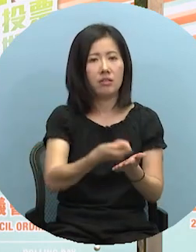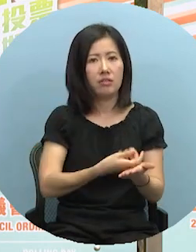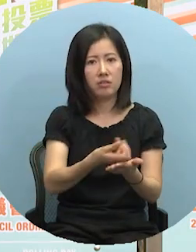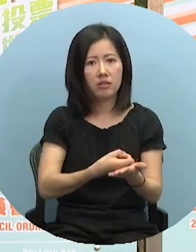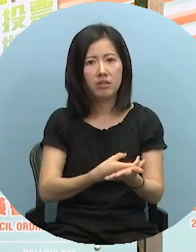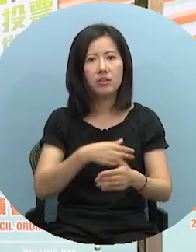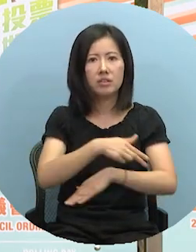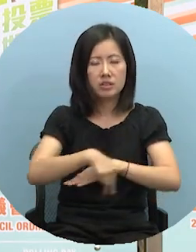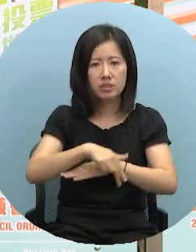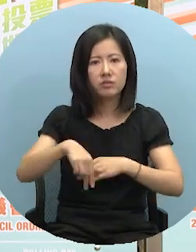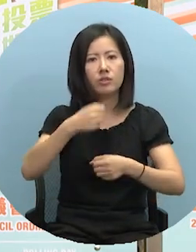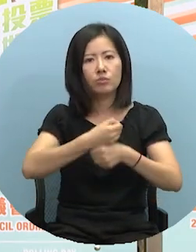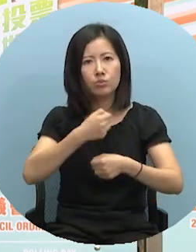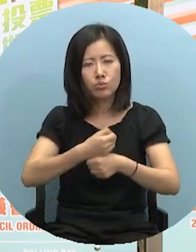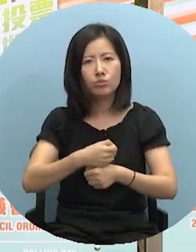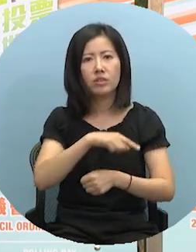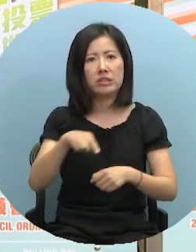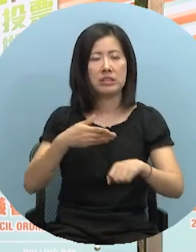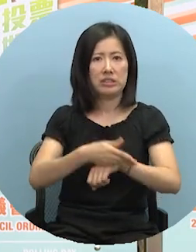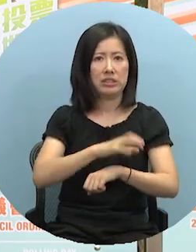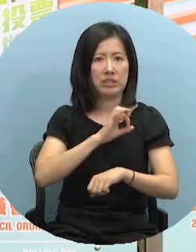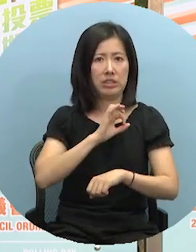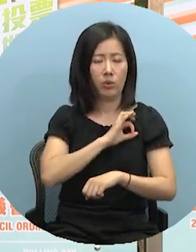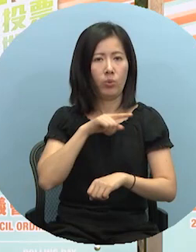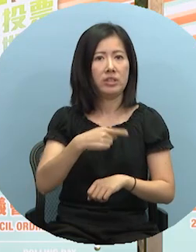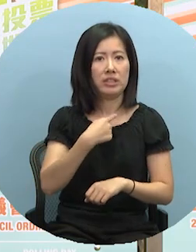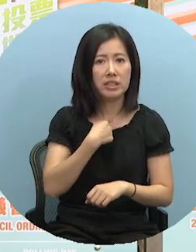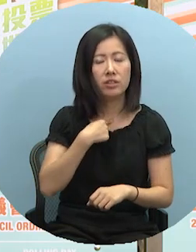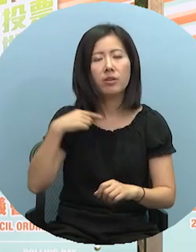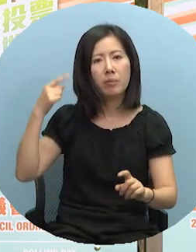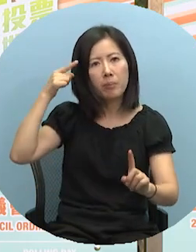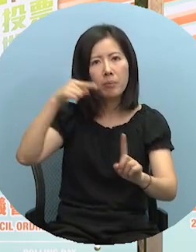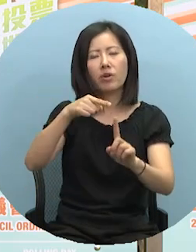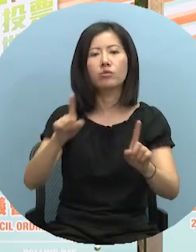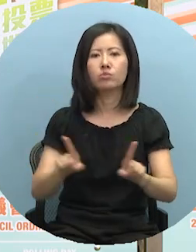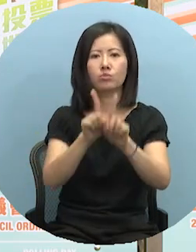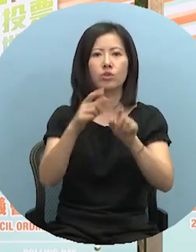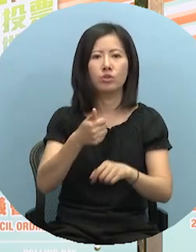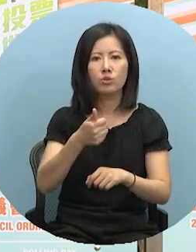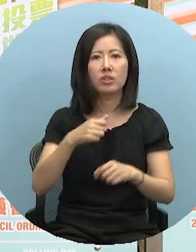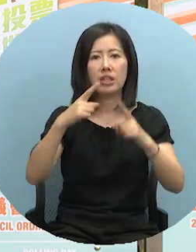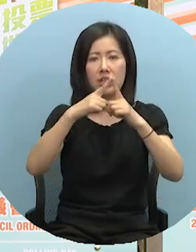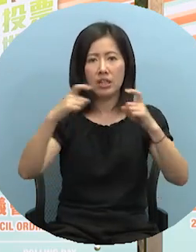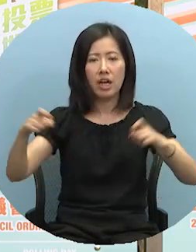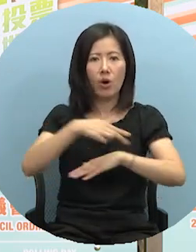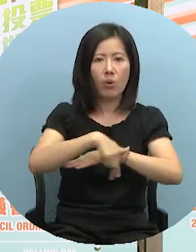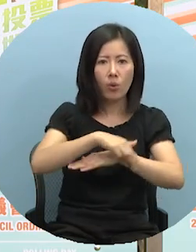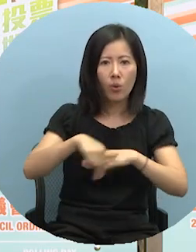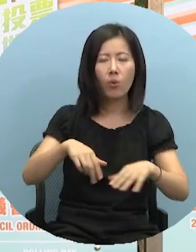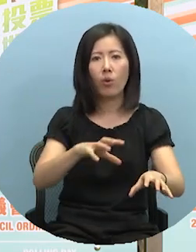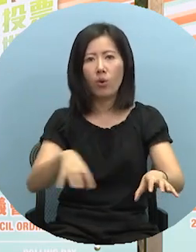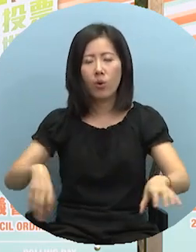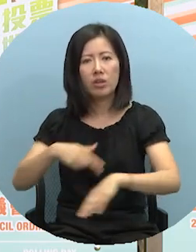哋嘅工作能夠更加貼近社會嘅需要。就住城市規劃又好，社區設計又